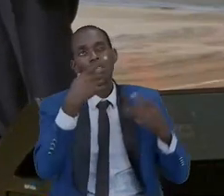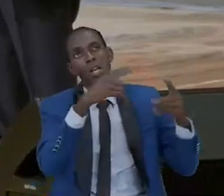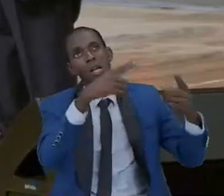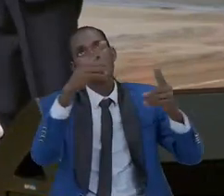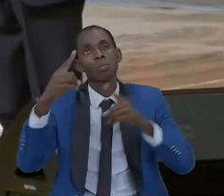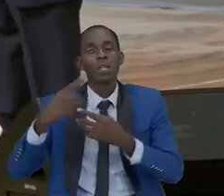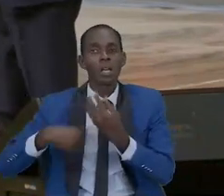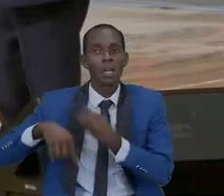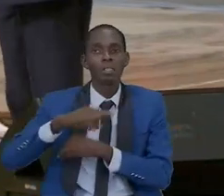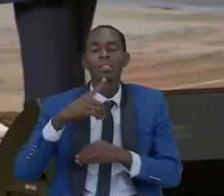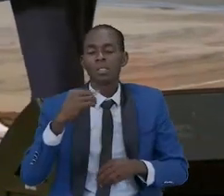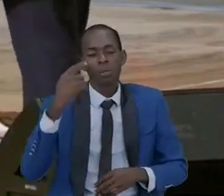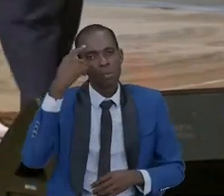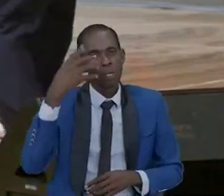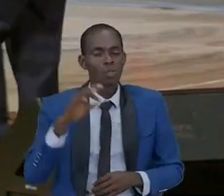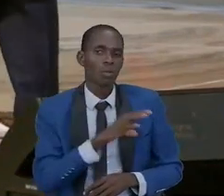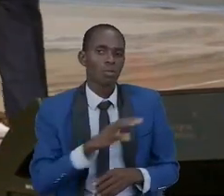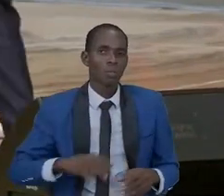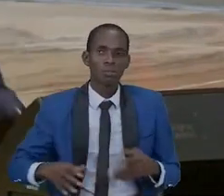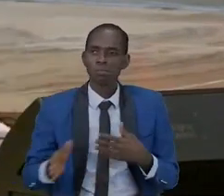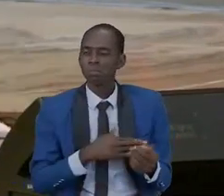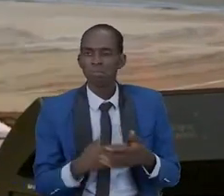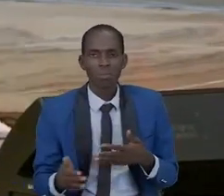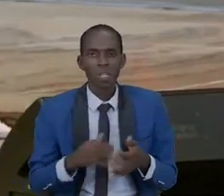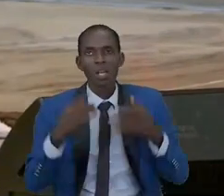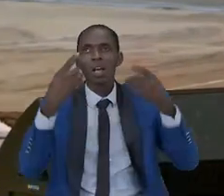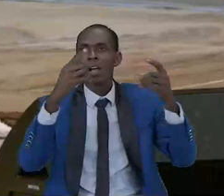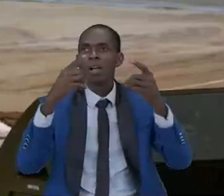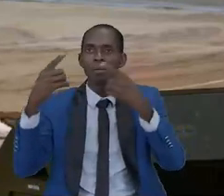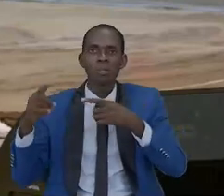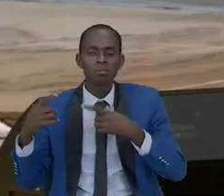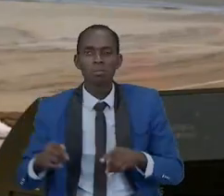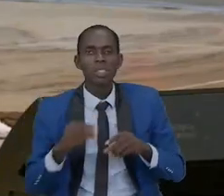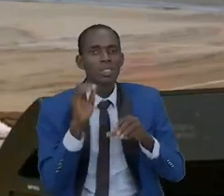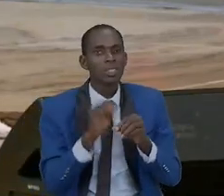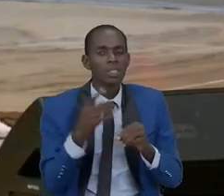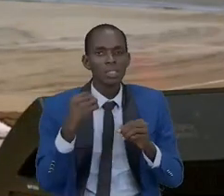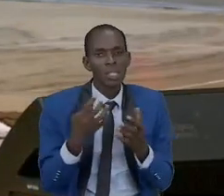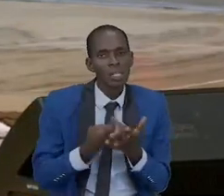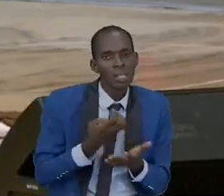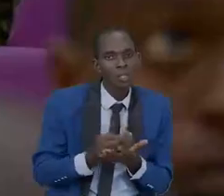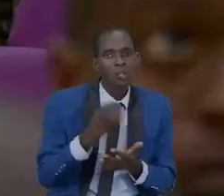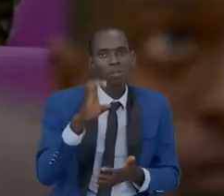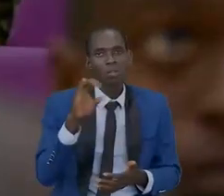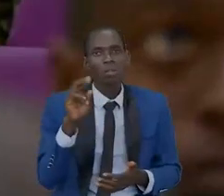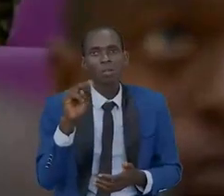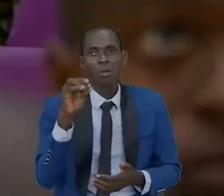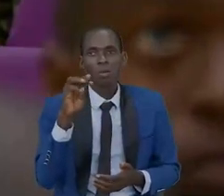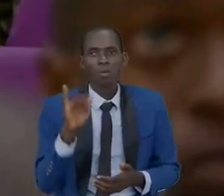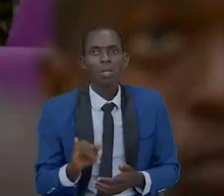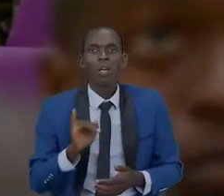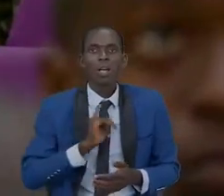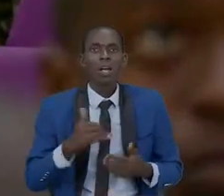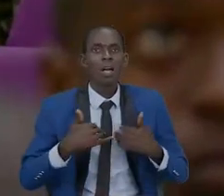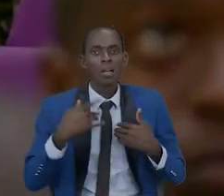l'actualité aujourd'hui la pensée de Christ peu importe ce qui se passe autour de nous dans l'économie dans l'écologie j'ai la